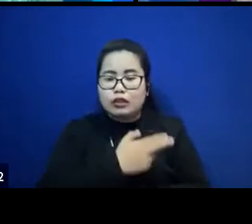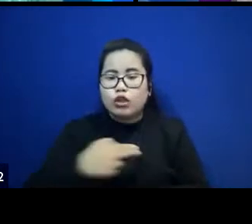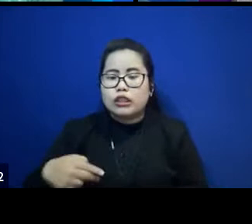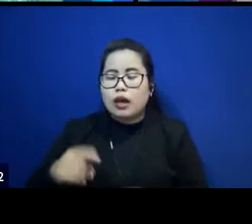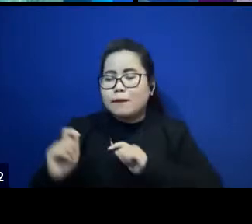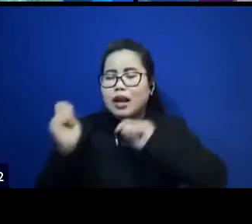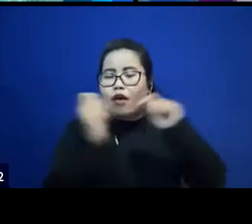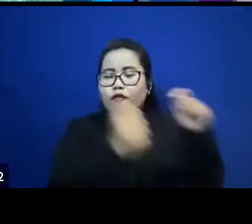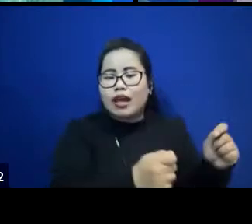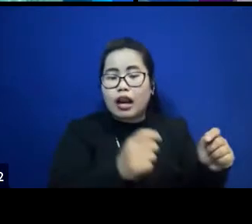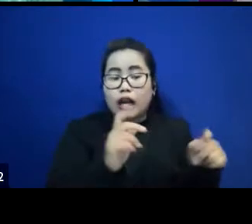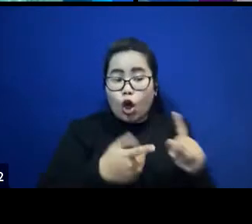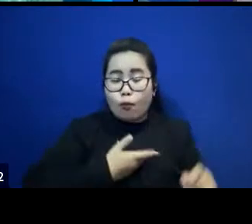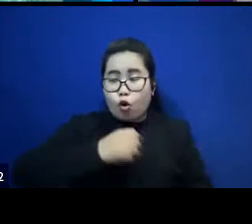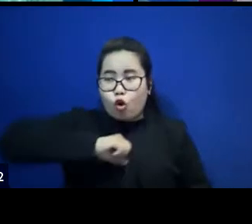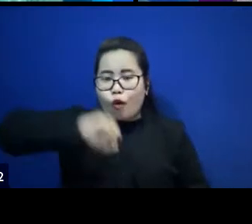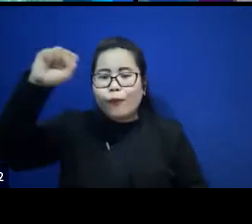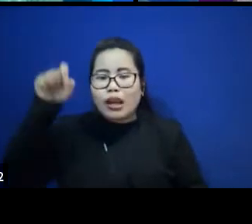Spotlight